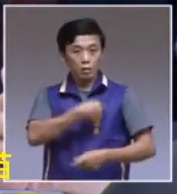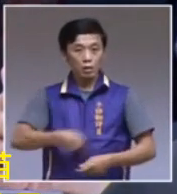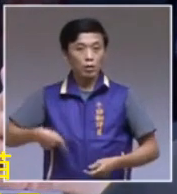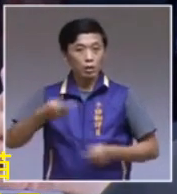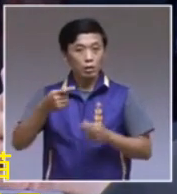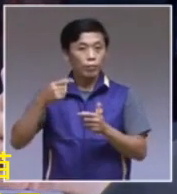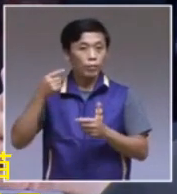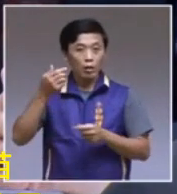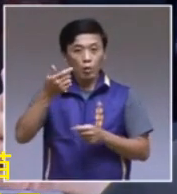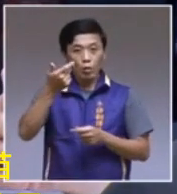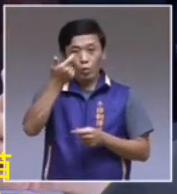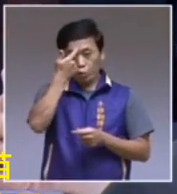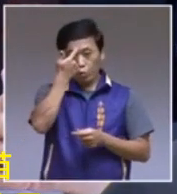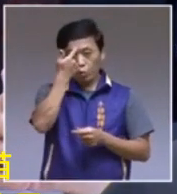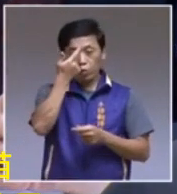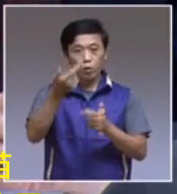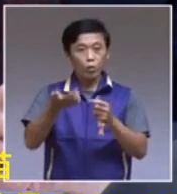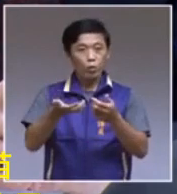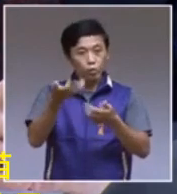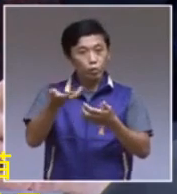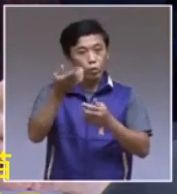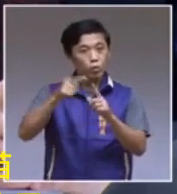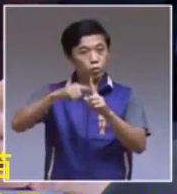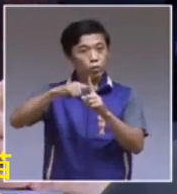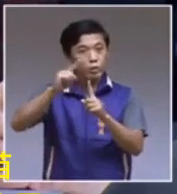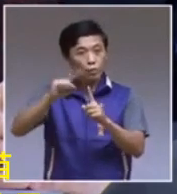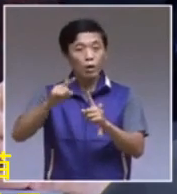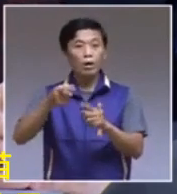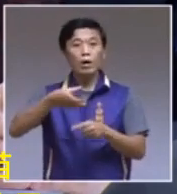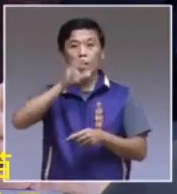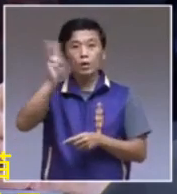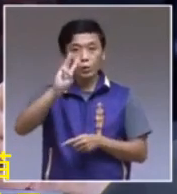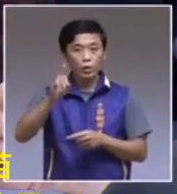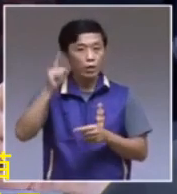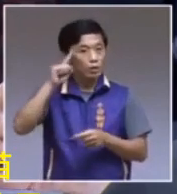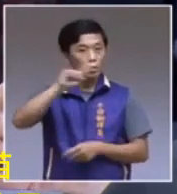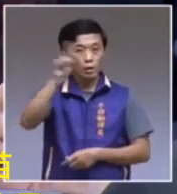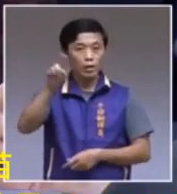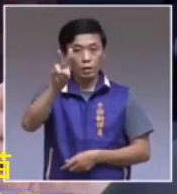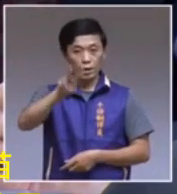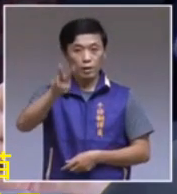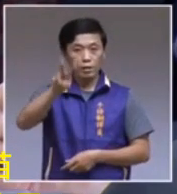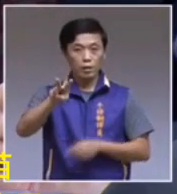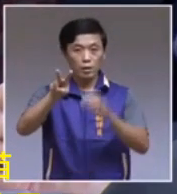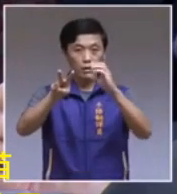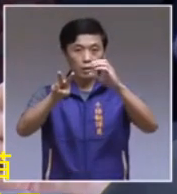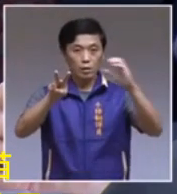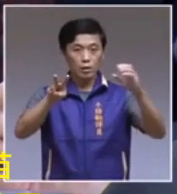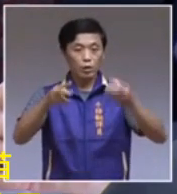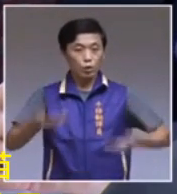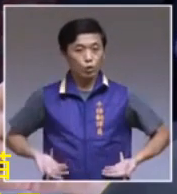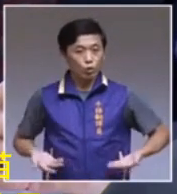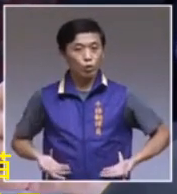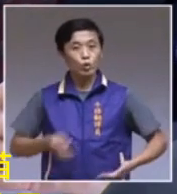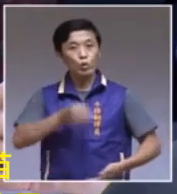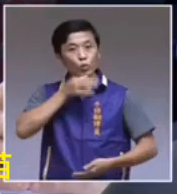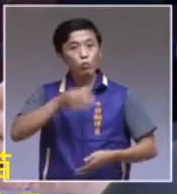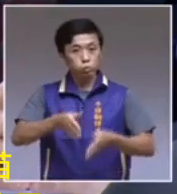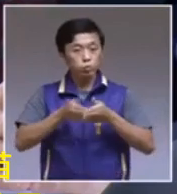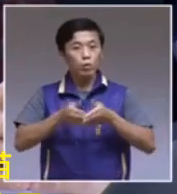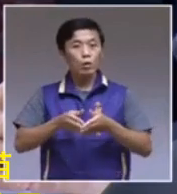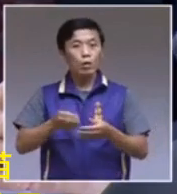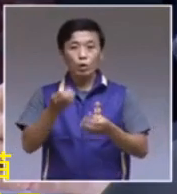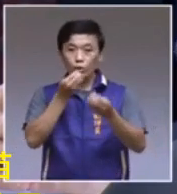开水，我们一般都会建议一天要2000cc 左右，多休息，还有均衡的饮